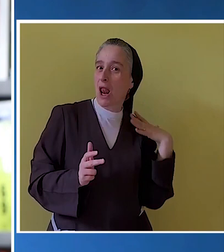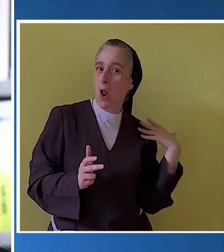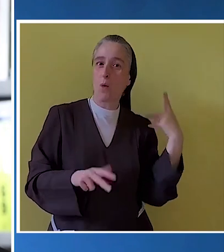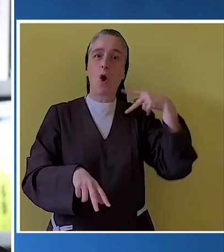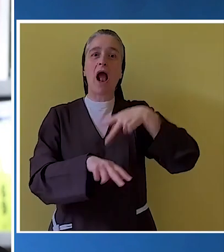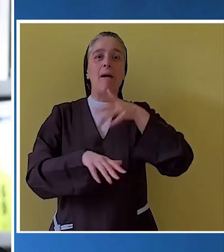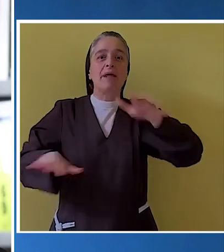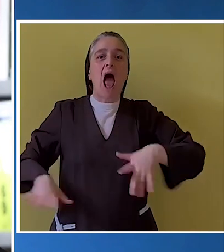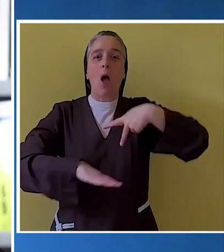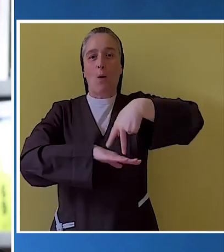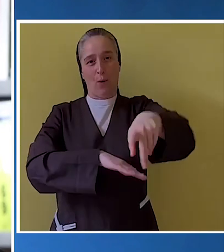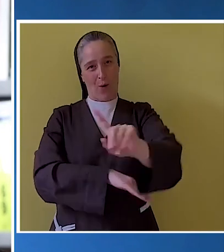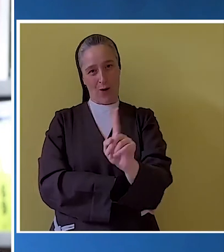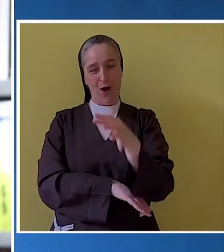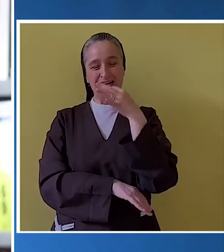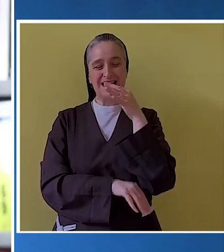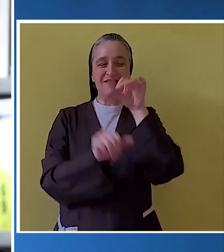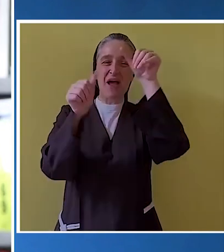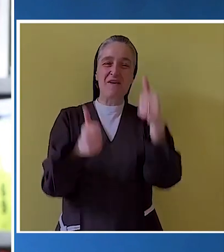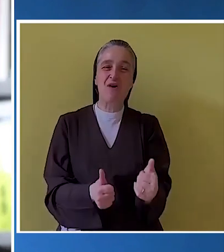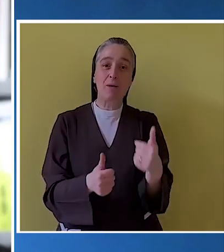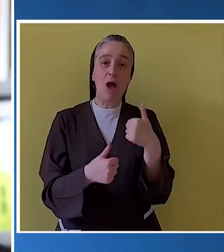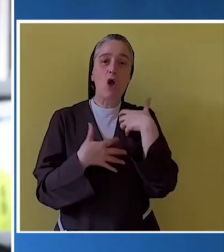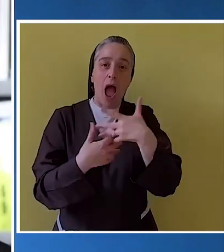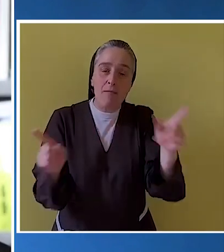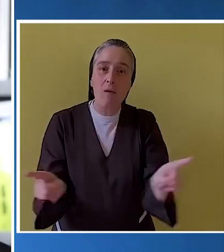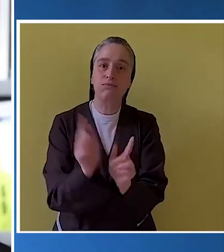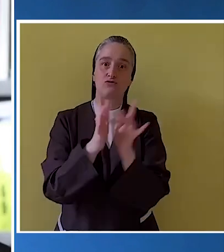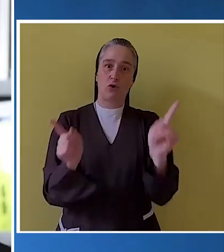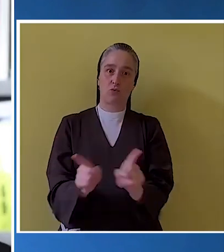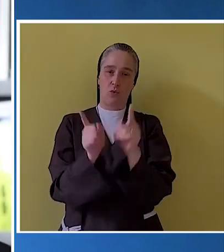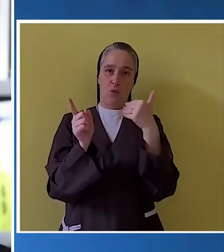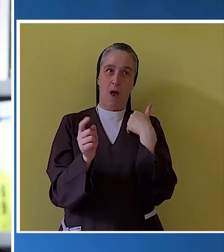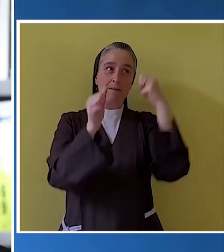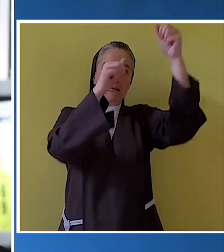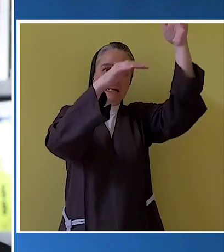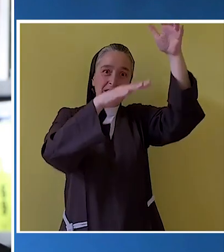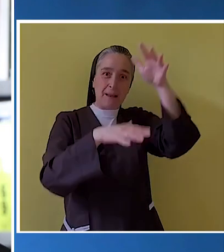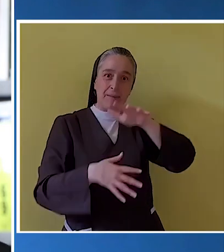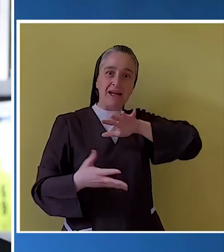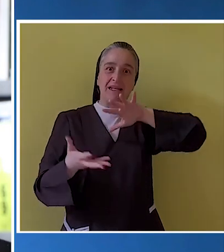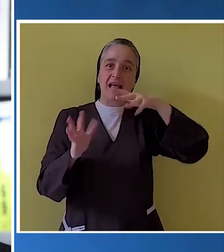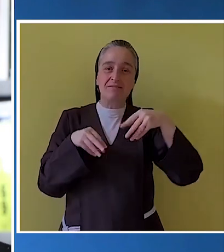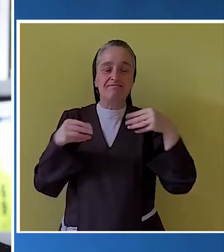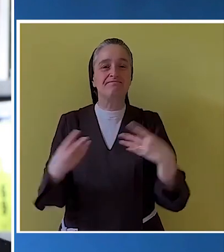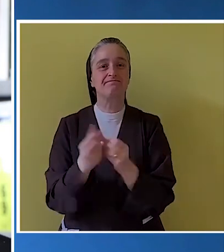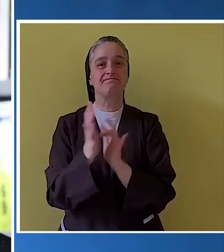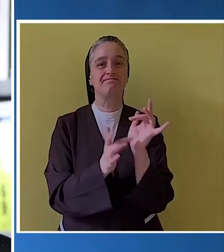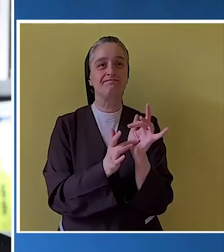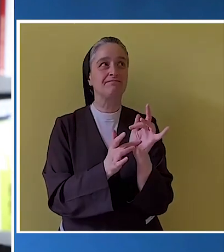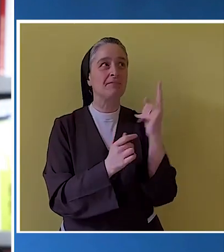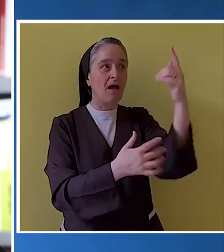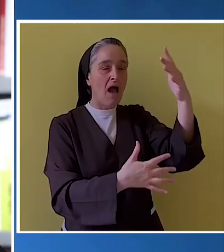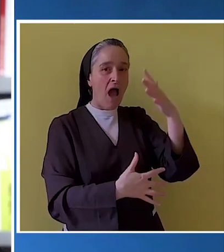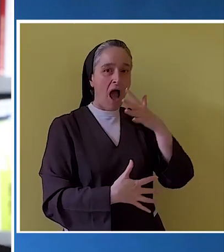sulle acque. Diventi come lui perché ami come lui. Anzi, attenzione, lo Spirito ti rende parte di Gesù in modo che sia il suo amore ad amare